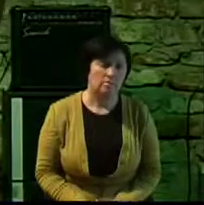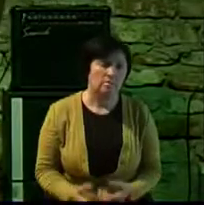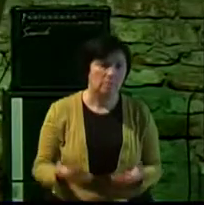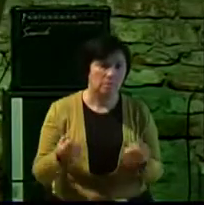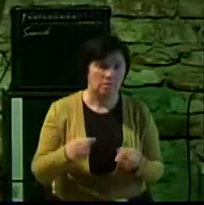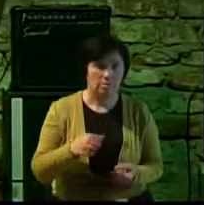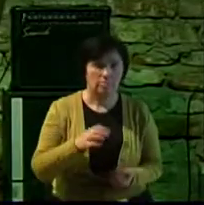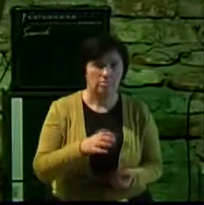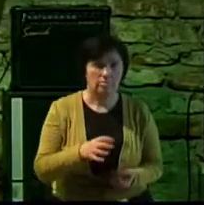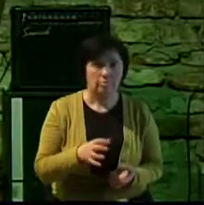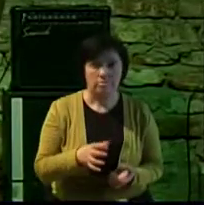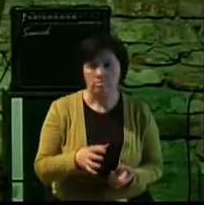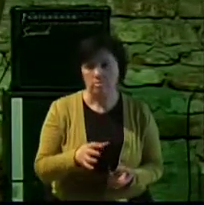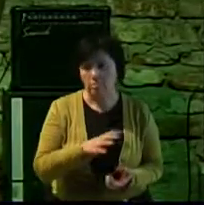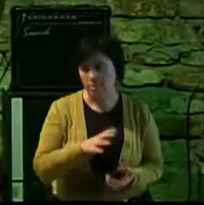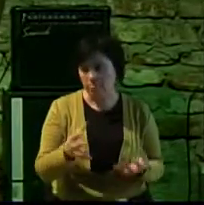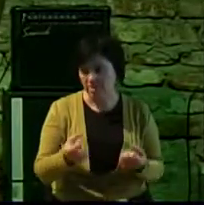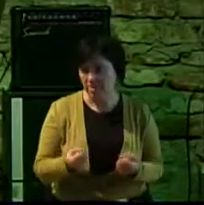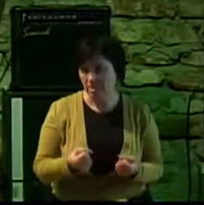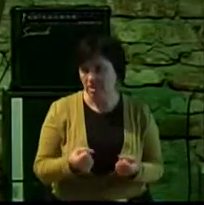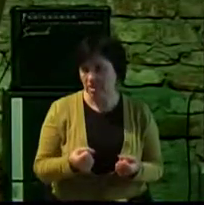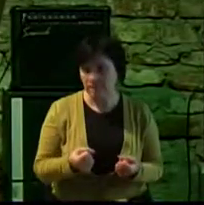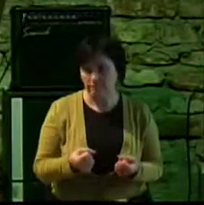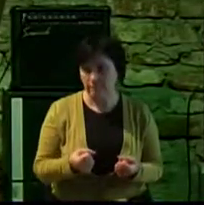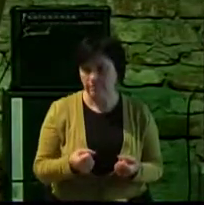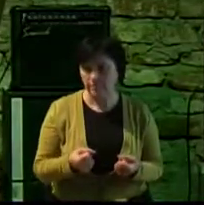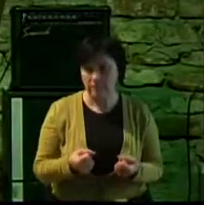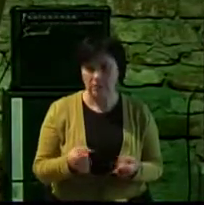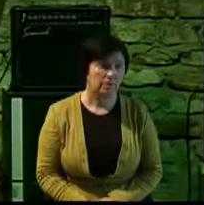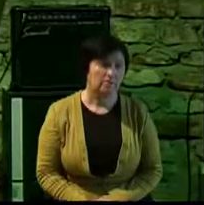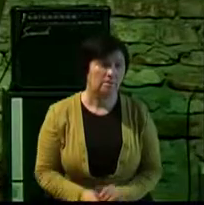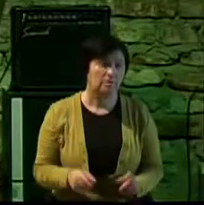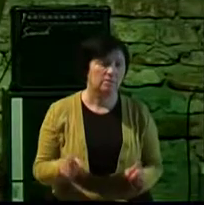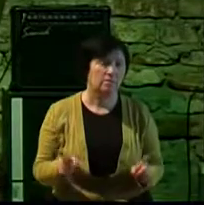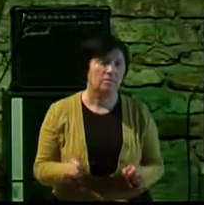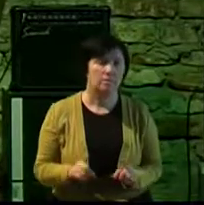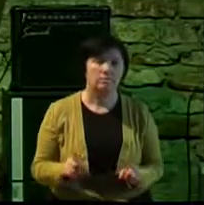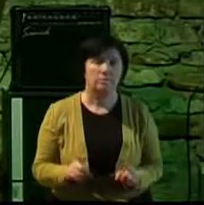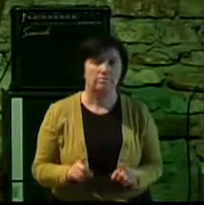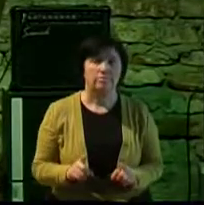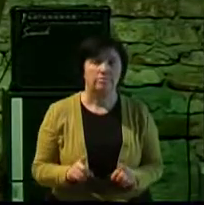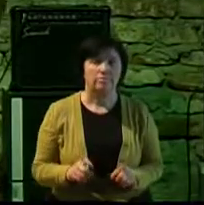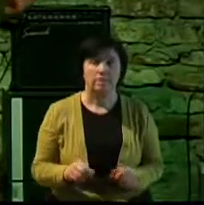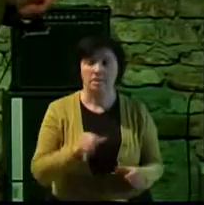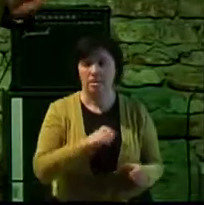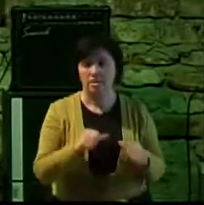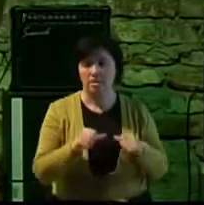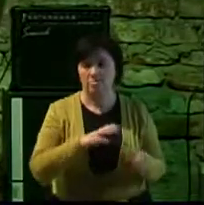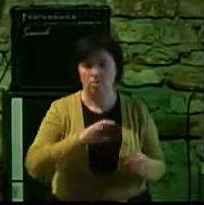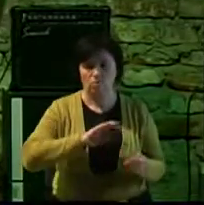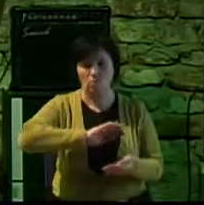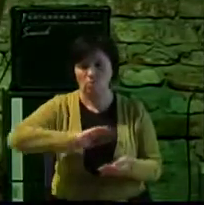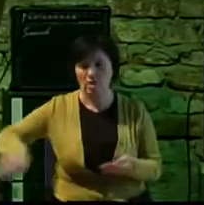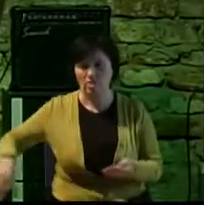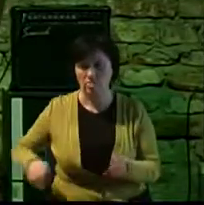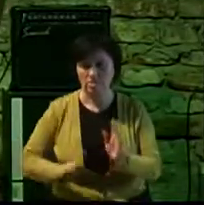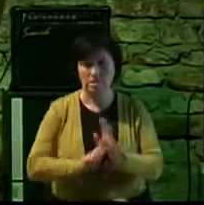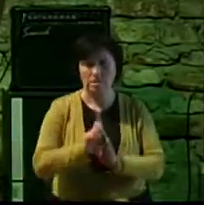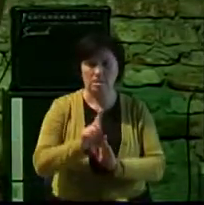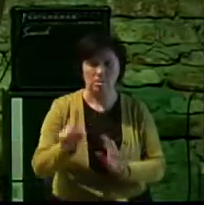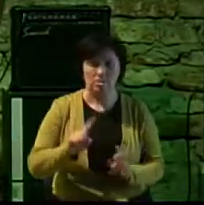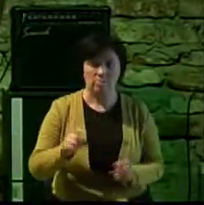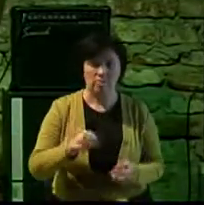И смотрите, что он делает. 4-6 стих. «Сделавшего такое дело, продолжает Павел, в